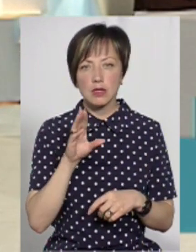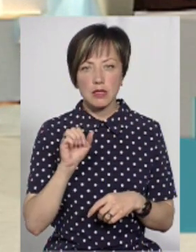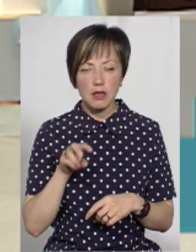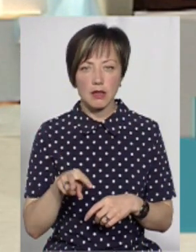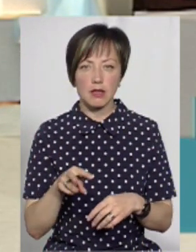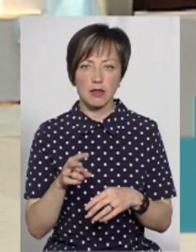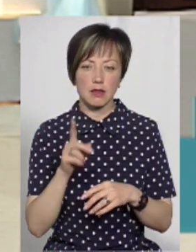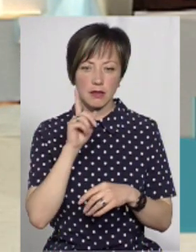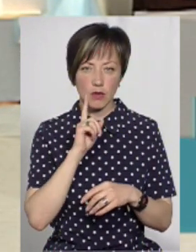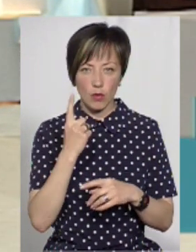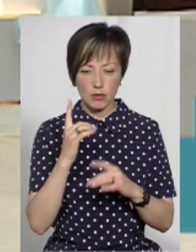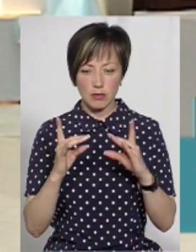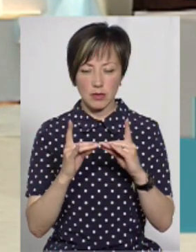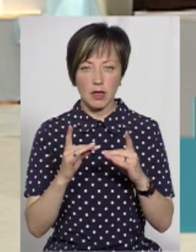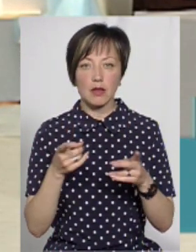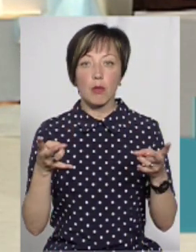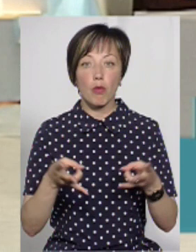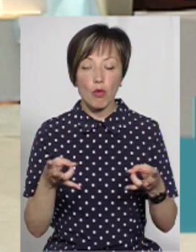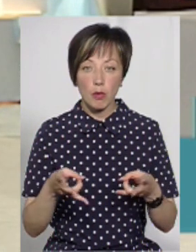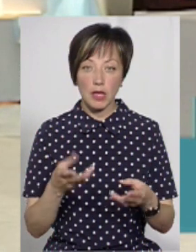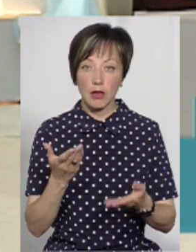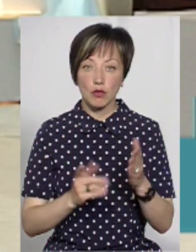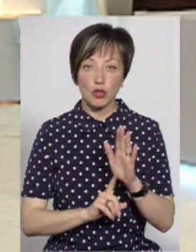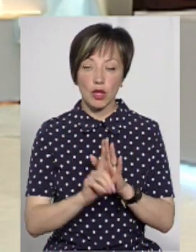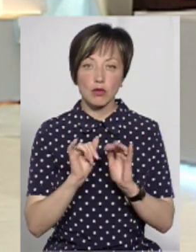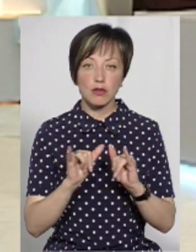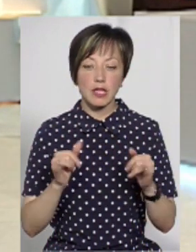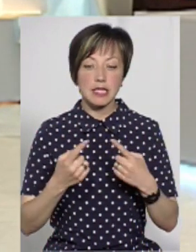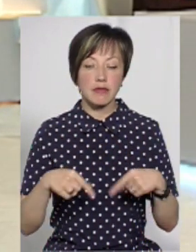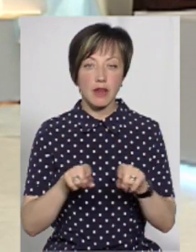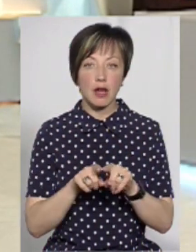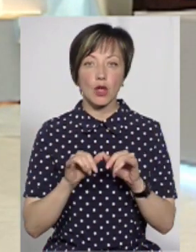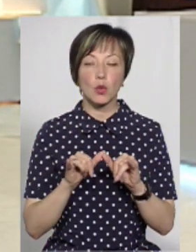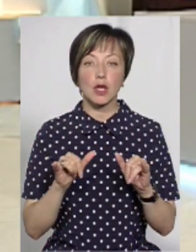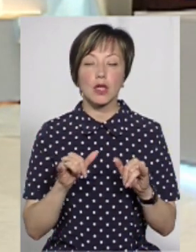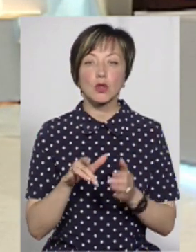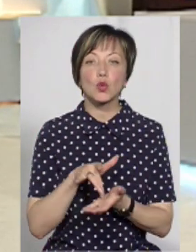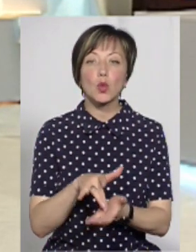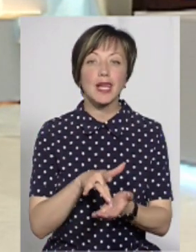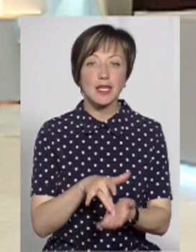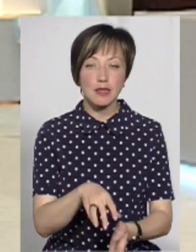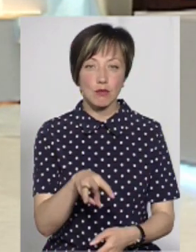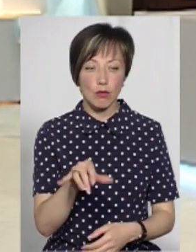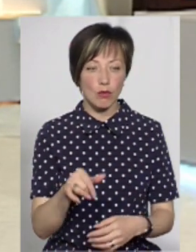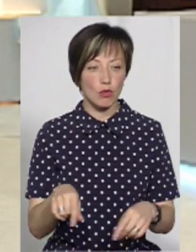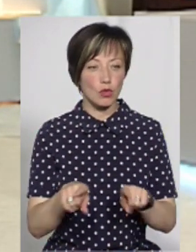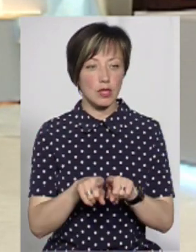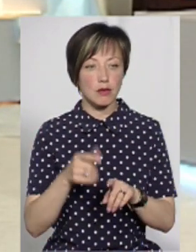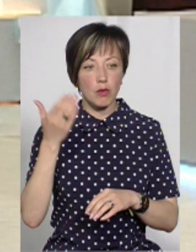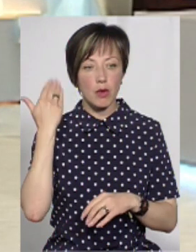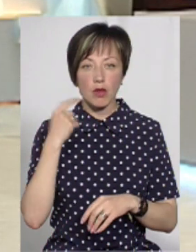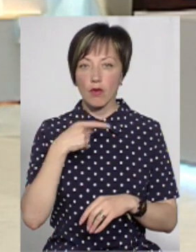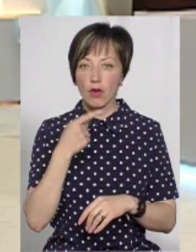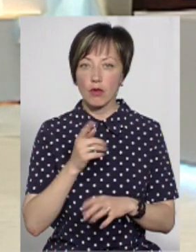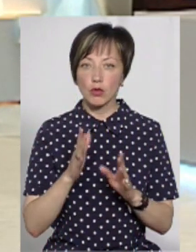різні апартаментів, тому що є попит. Якщо почне розвиватися сфера туризму і буде, так як ми попередньо